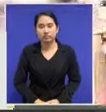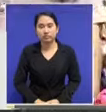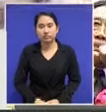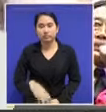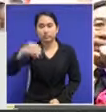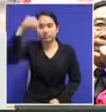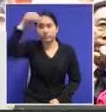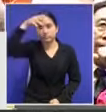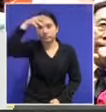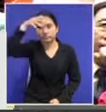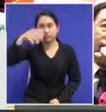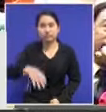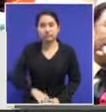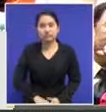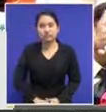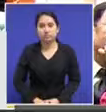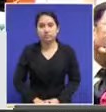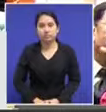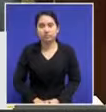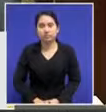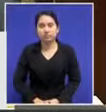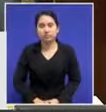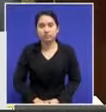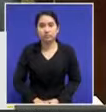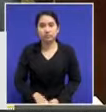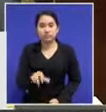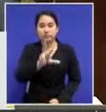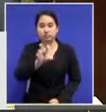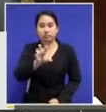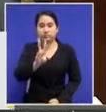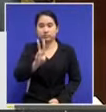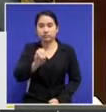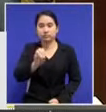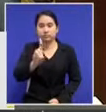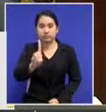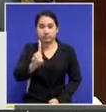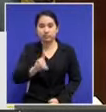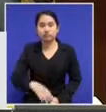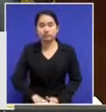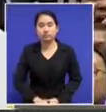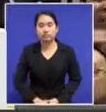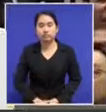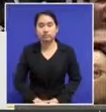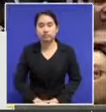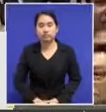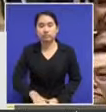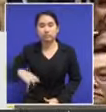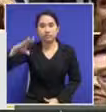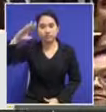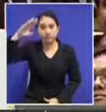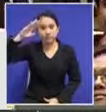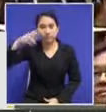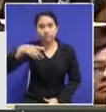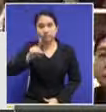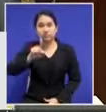นายธนาธรจึงรุ่งเรืองกิจครับ 361พลเรือเอกพันลบตมิสานน พลเอกประยุทธ์จันทร์โอช